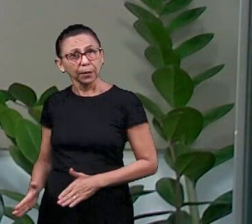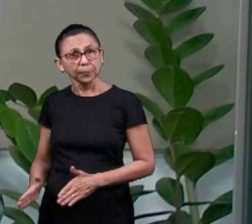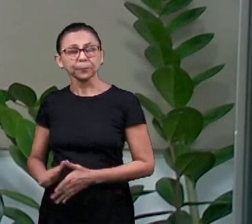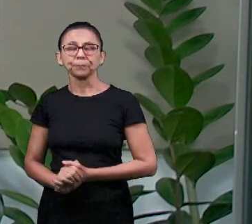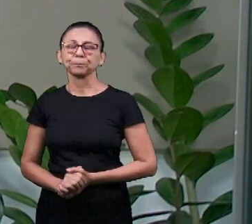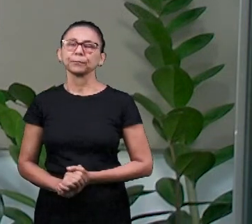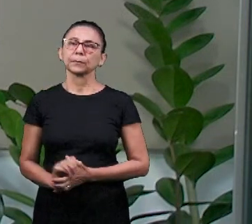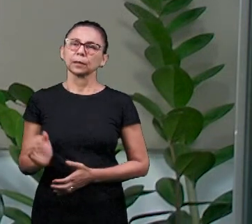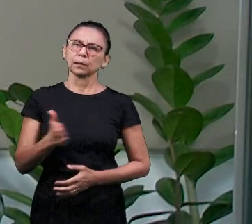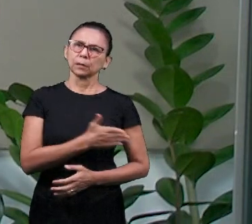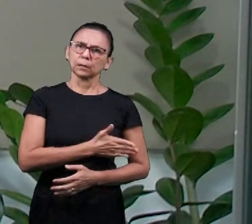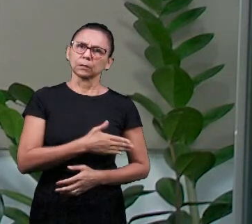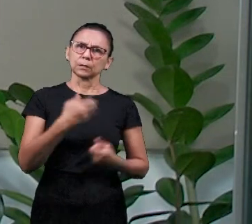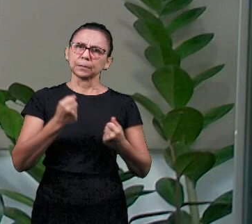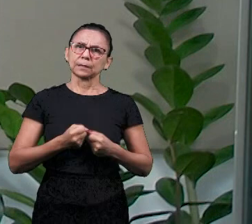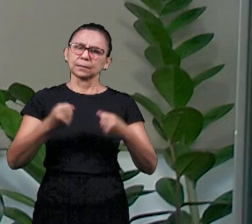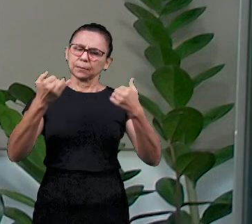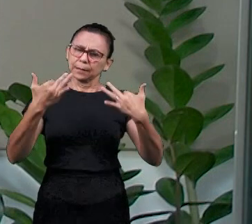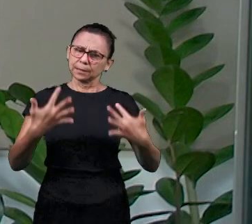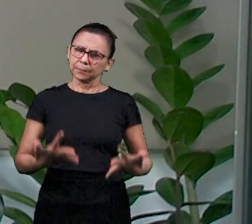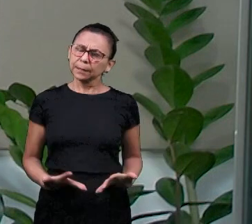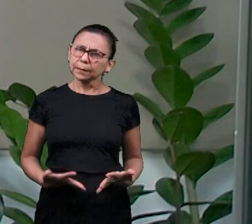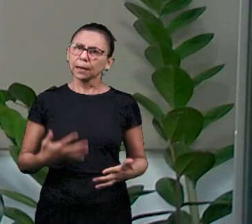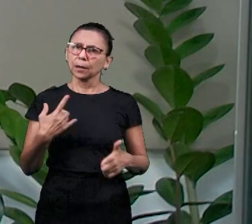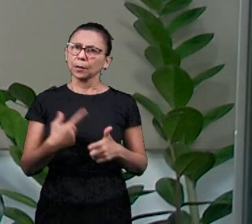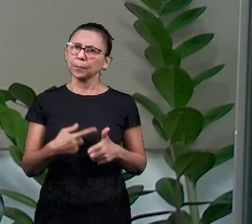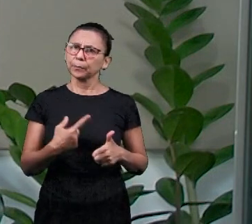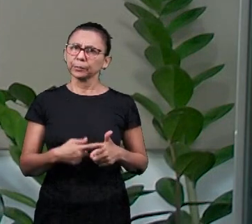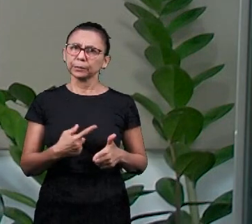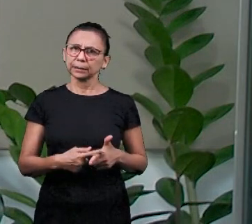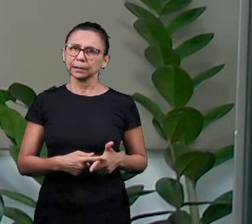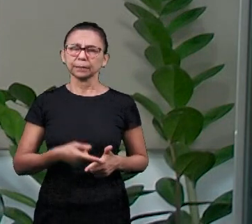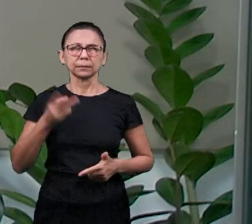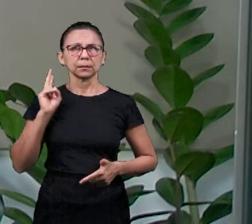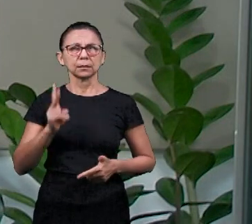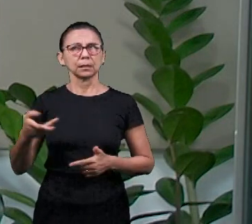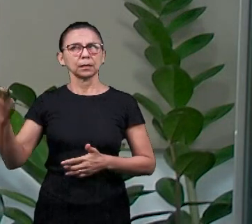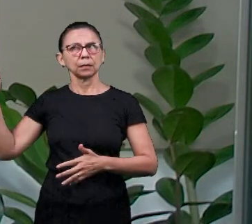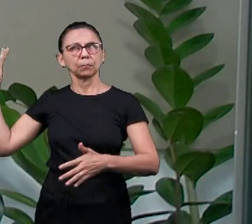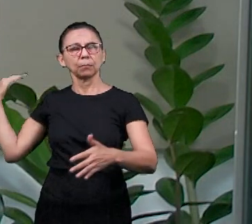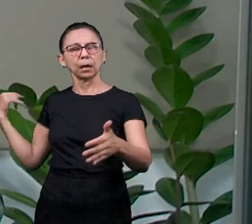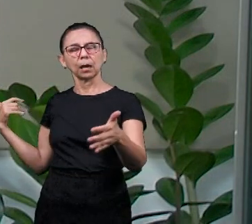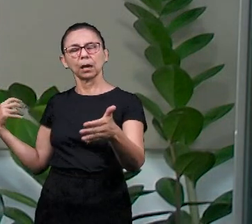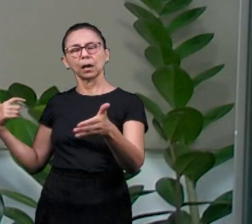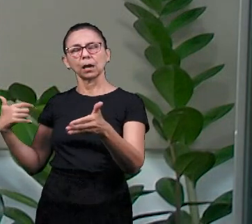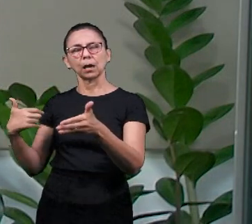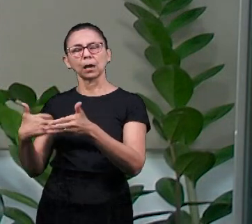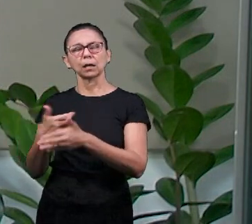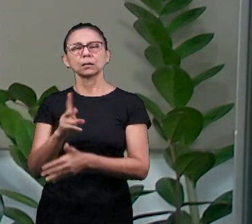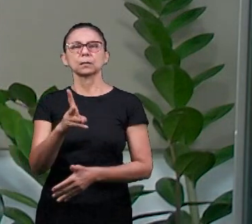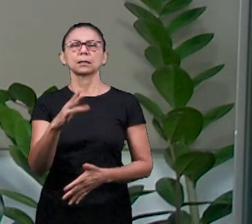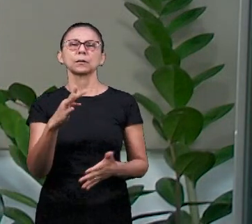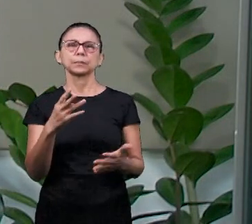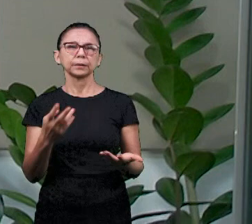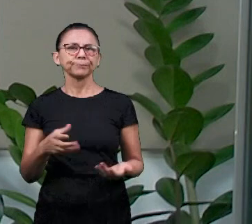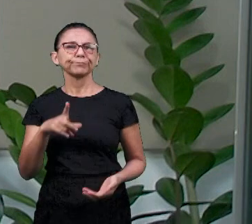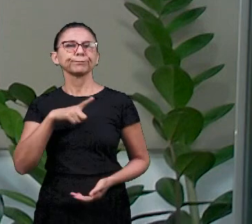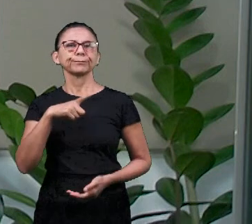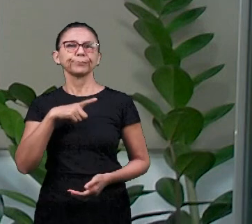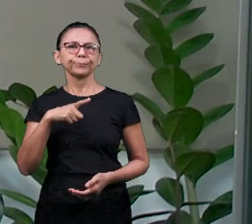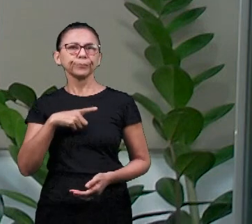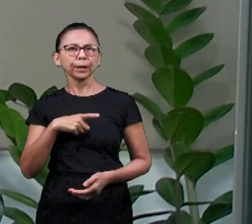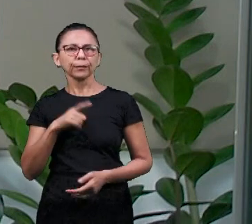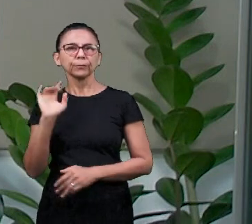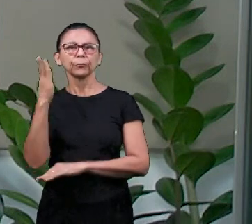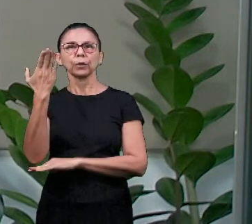année, mais on a eu ça pendant toute la vie. Ce n'est pas hier, aujourd'hui, non. Aujourd'hui, plus que jamais. Et maintenant, plus que